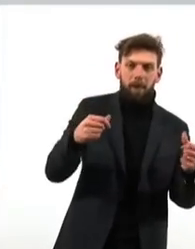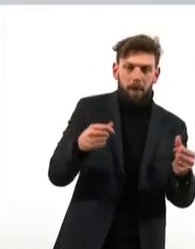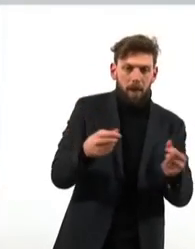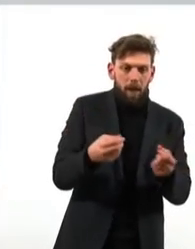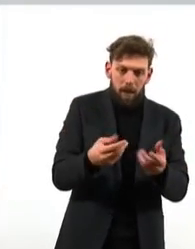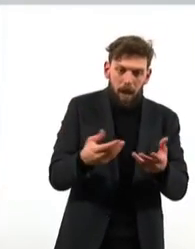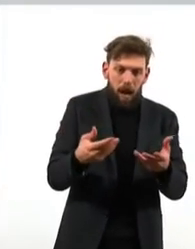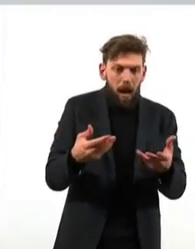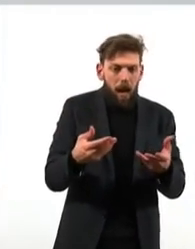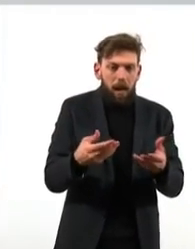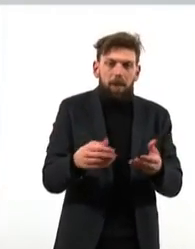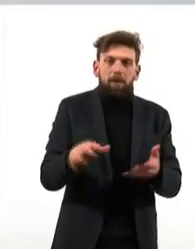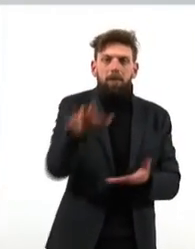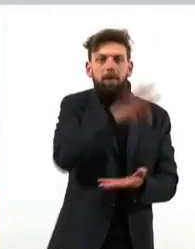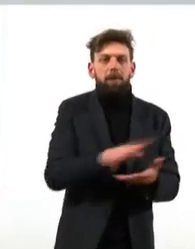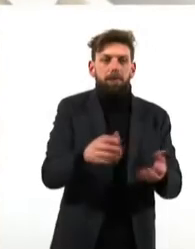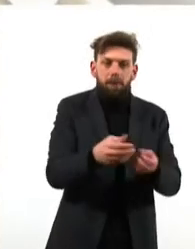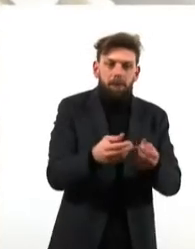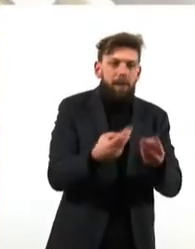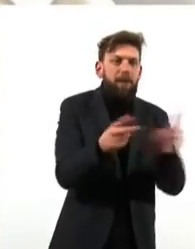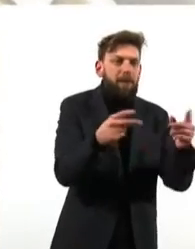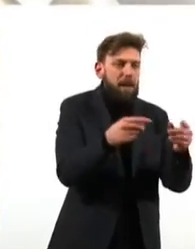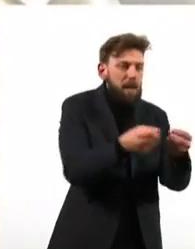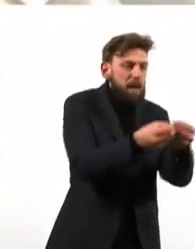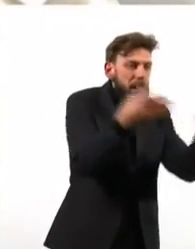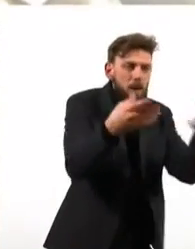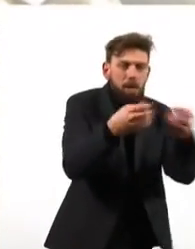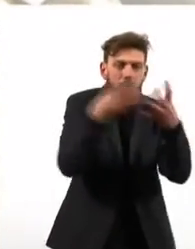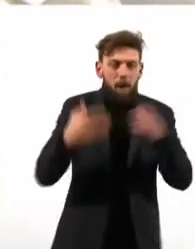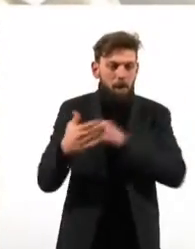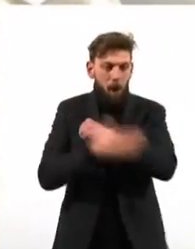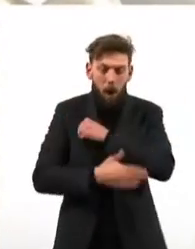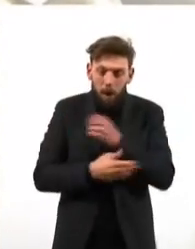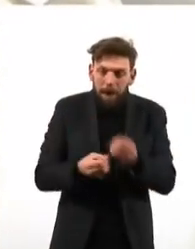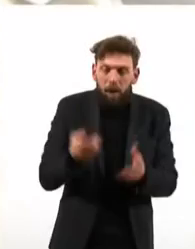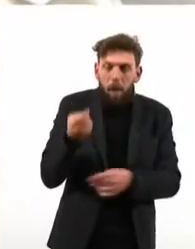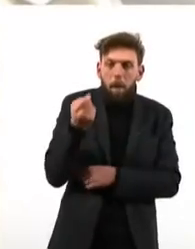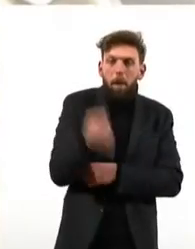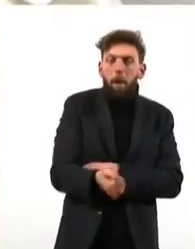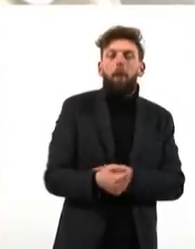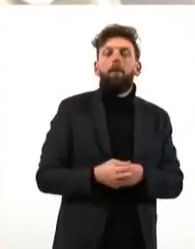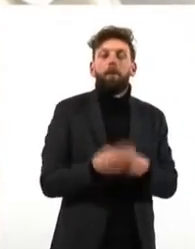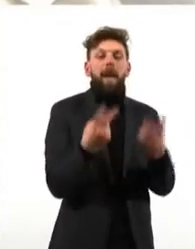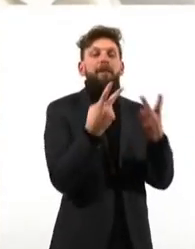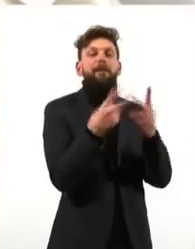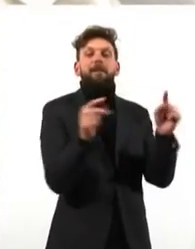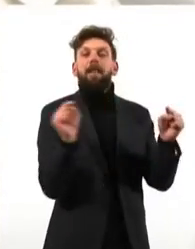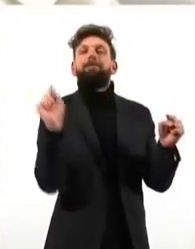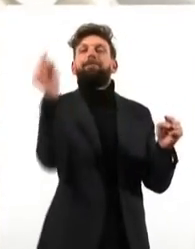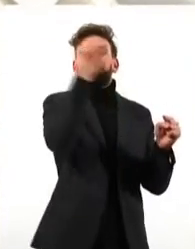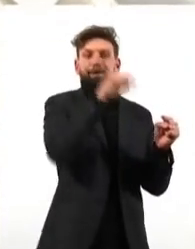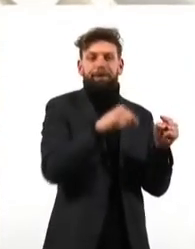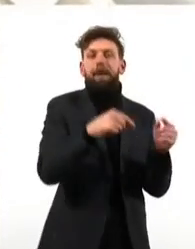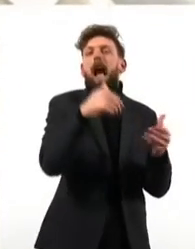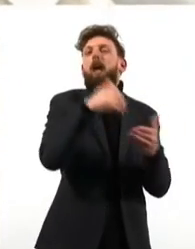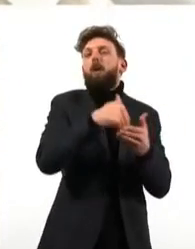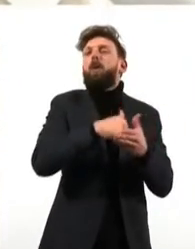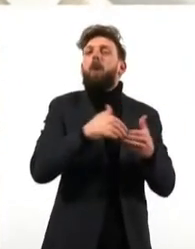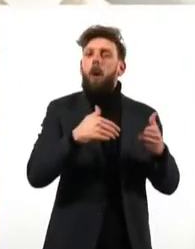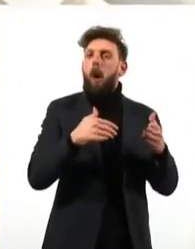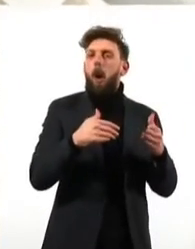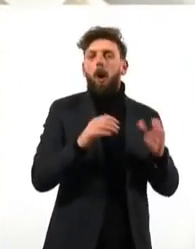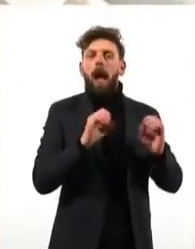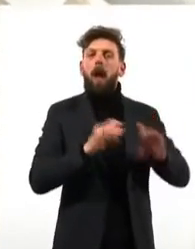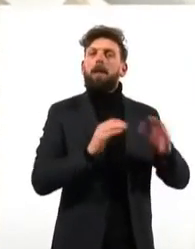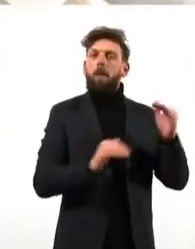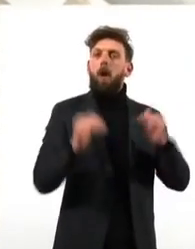très centré sur les métropoles. Finalement, les métropoles, c'est là qu'on trouve sans doute l'enseignement supérieur, c'est là qu'on